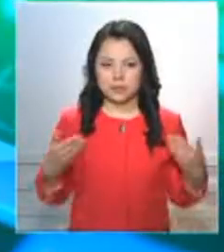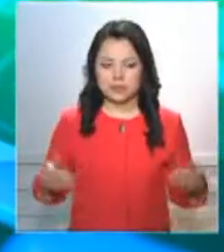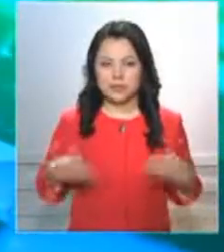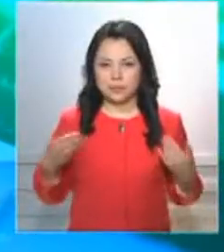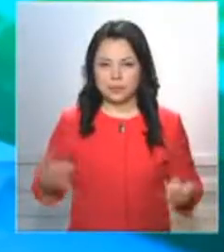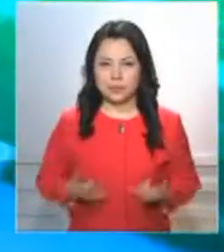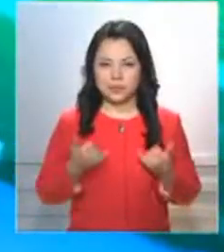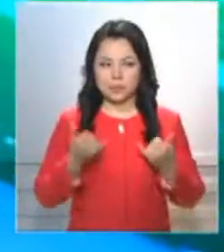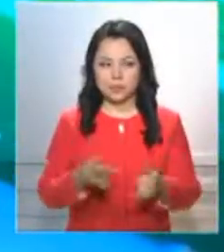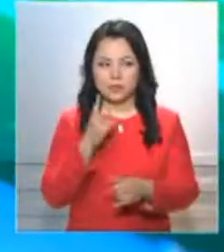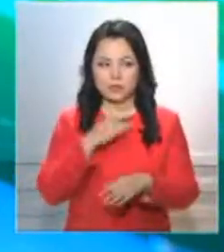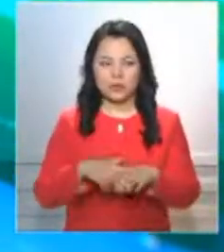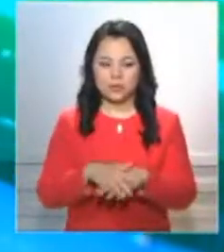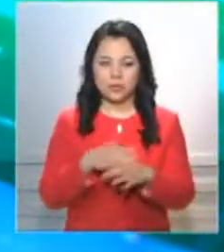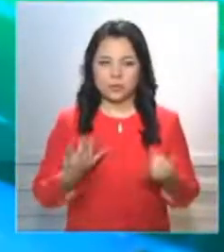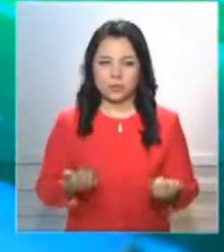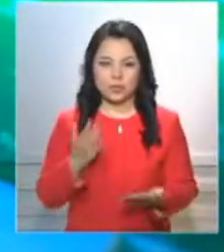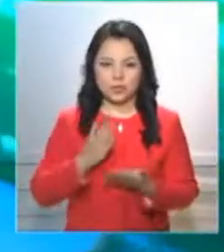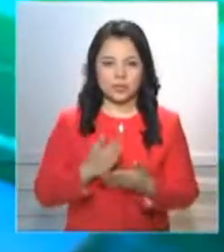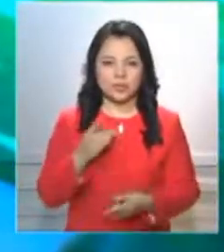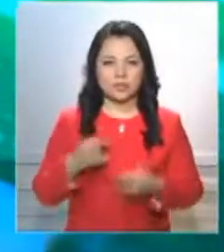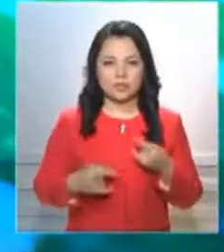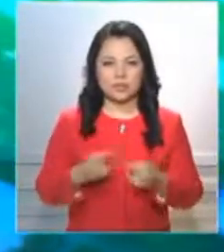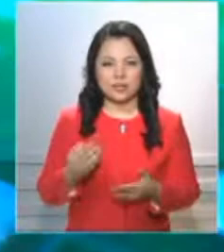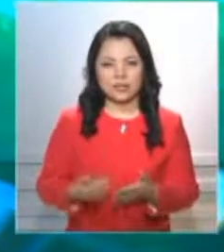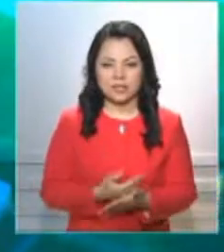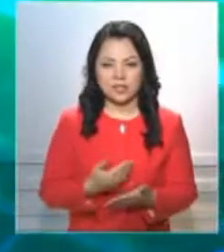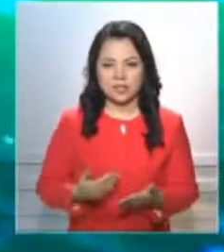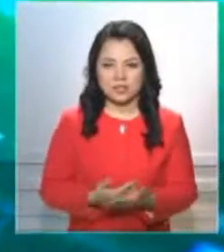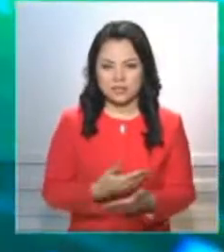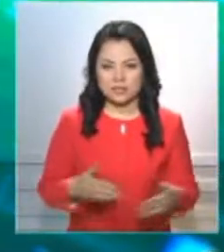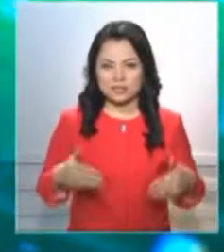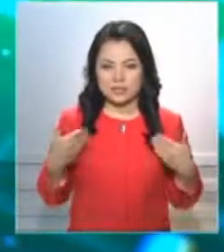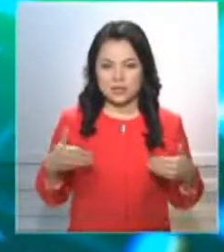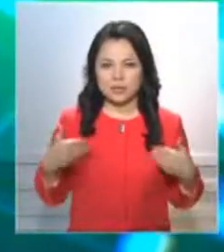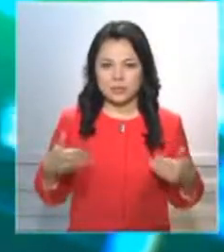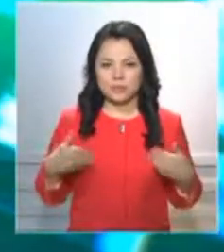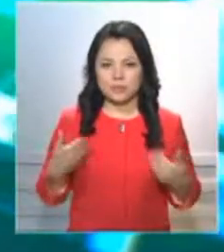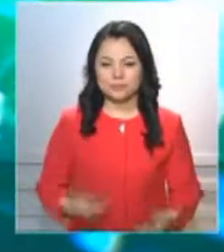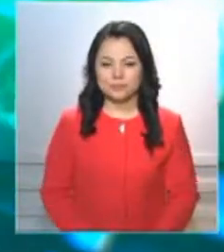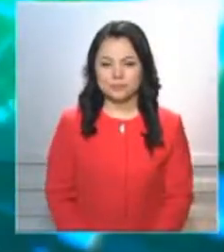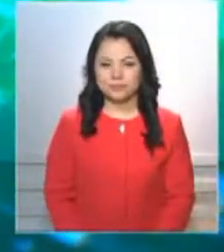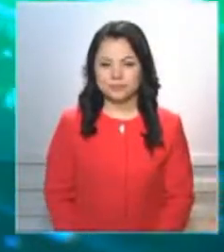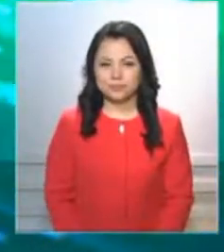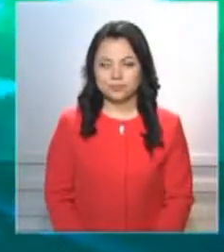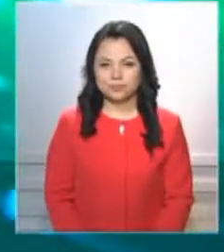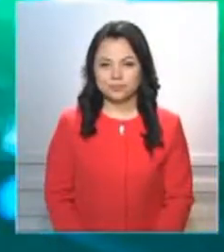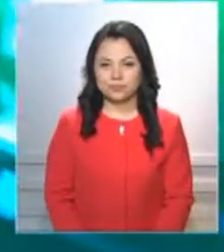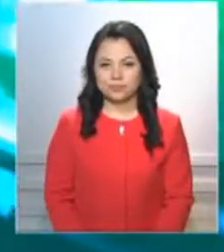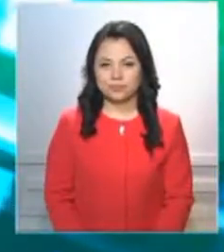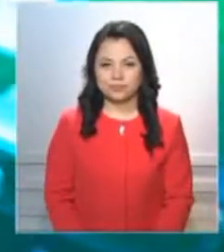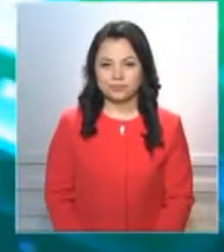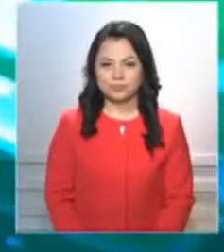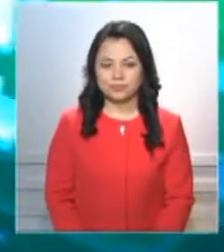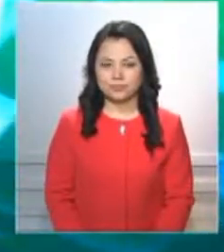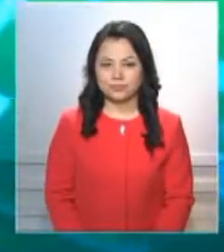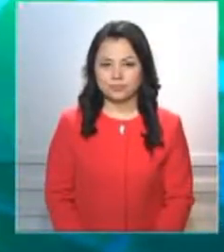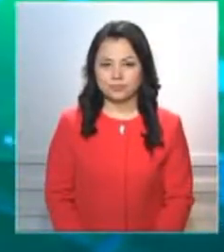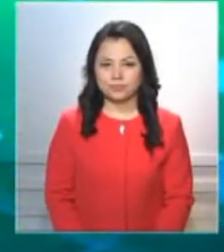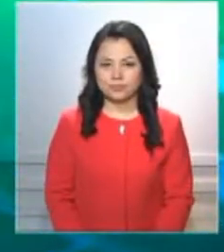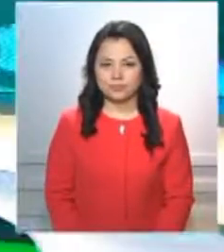сіздермен бірге мен Жанар Мендігірей, біз өзімізді жалғастырамыз, армысыздар. Және жаңалықтар топтамасына сурдо аударма жасайтын әріптесім Шырын